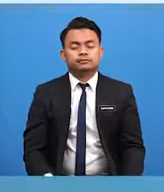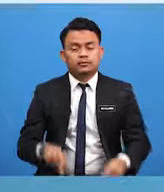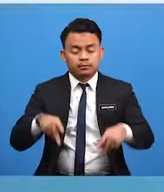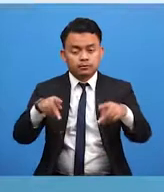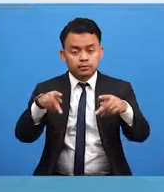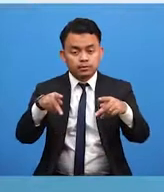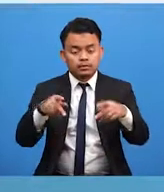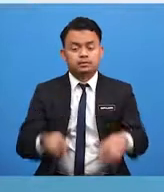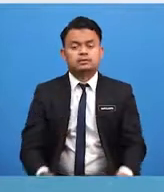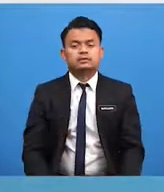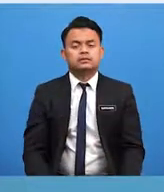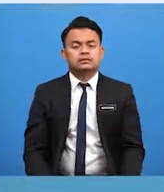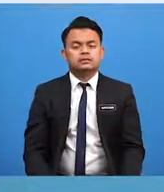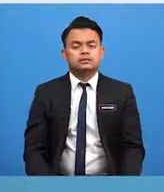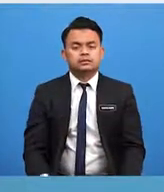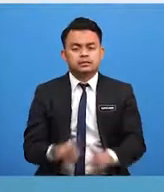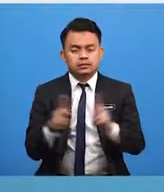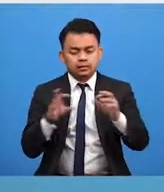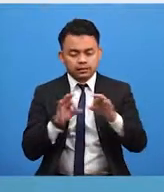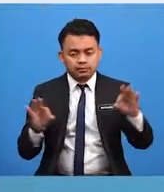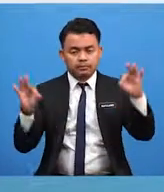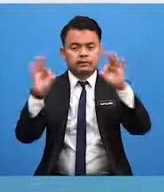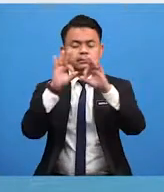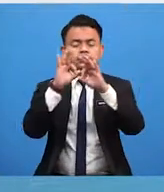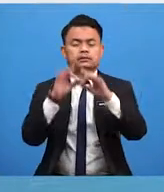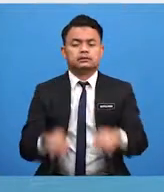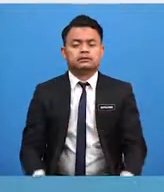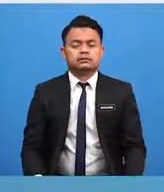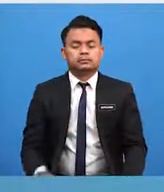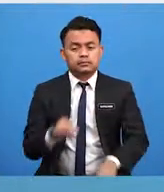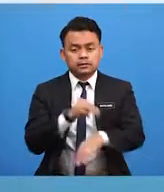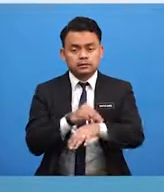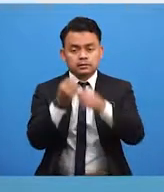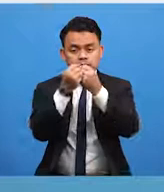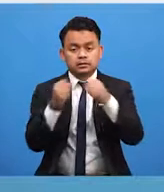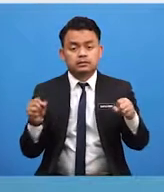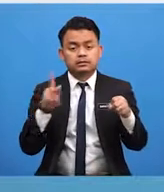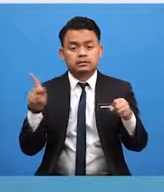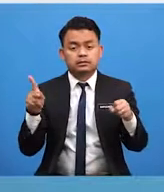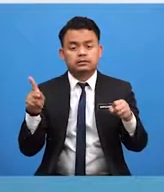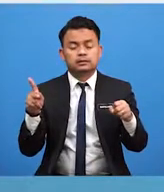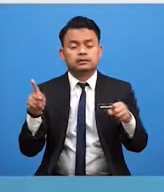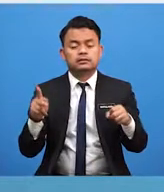Proses skim the scum sangat penting ketika menyediakan stok ayam.